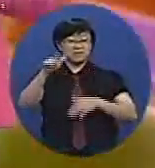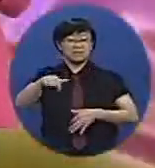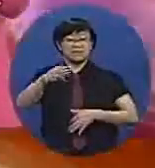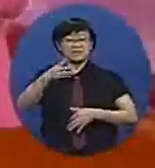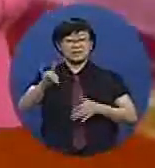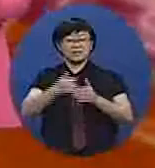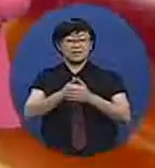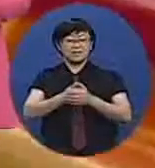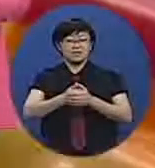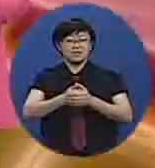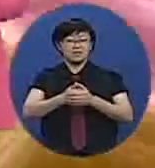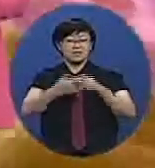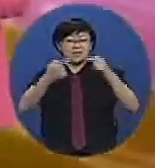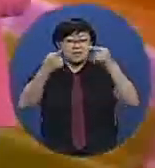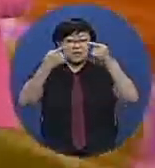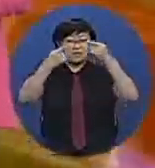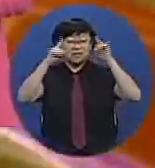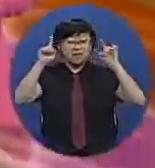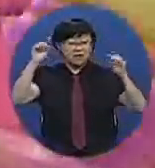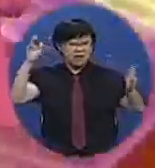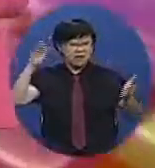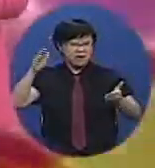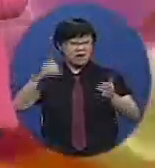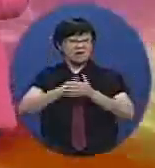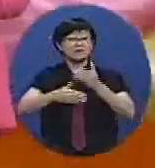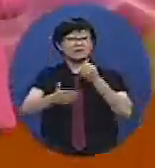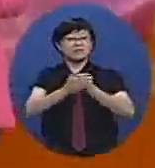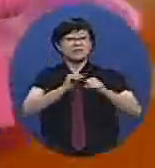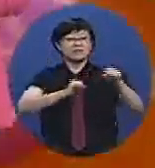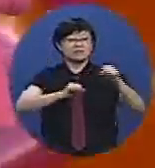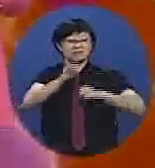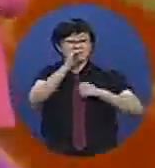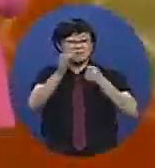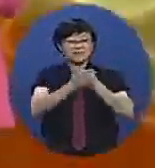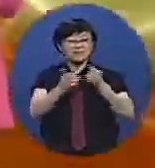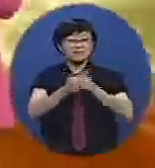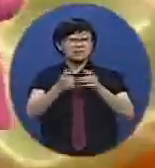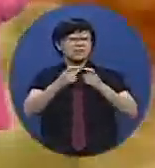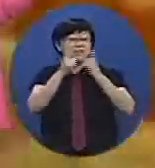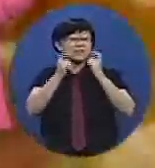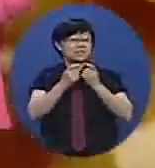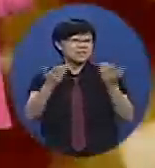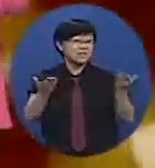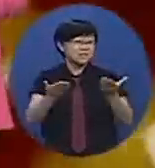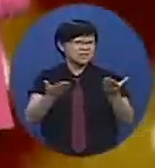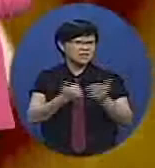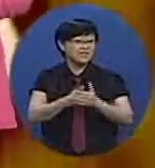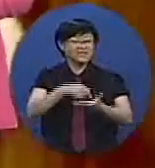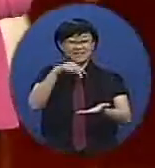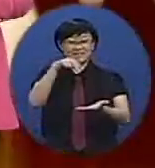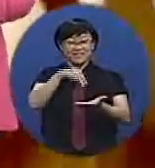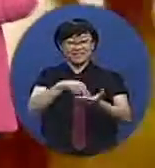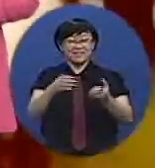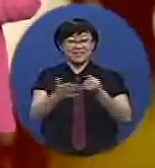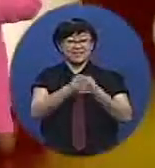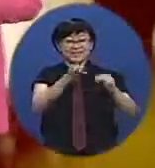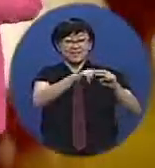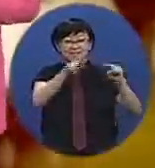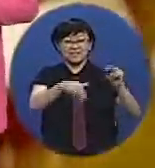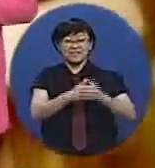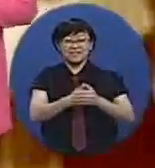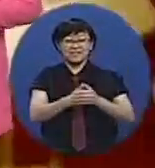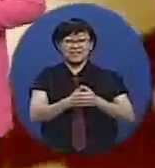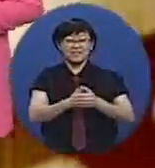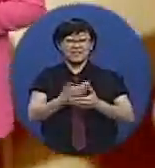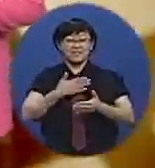이제 대학생이었고 또 뭐 활동하시다가 저 개인적인 사정이 있어서요. 그만두고